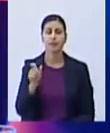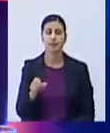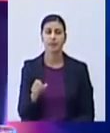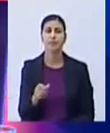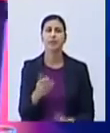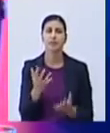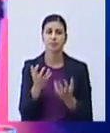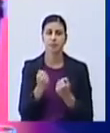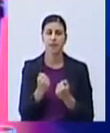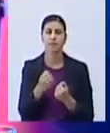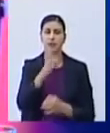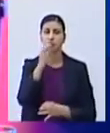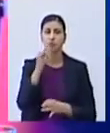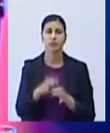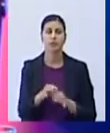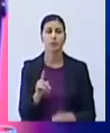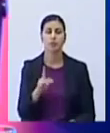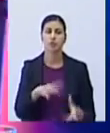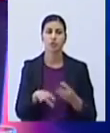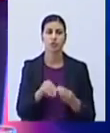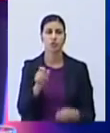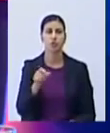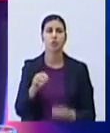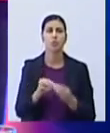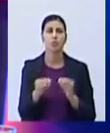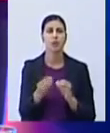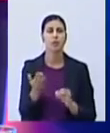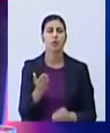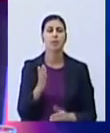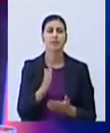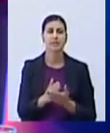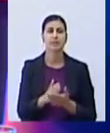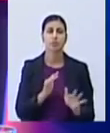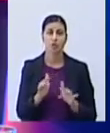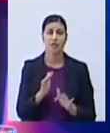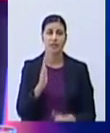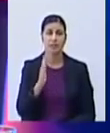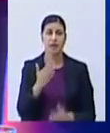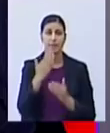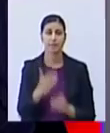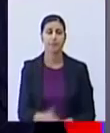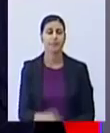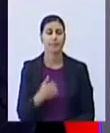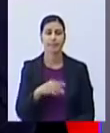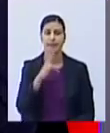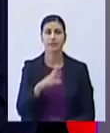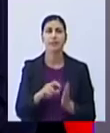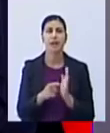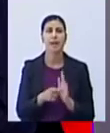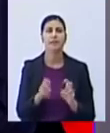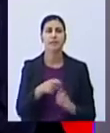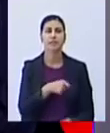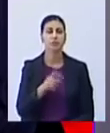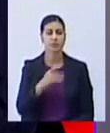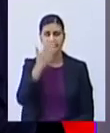იღებთ თუ არა სრულად მასურთხელობას, რომ ყველა თითოეული ის პრობლემა, რომელიც არსებობს, მოგვარდება. ჩვენ არ ვიქნებით კაბინეტის დეპუტატები, ჩვენ